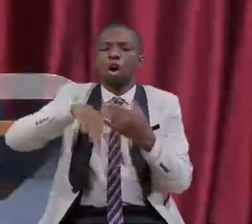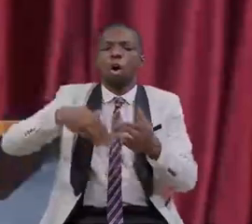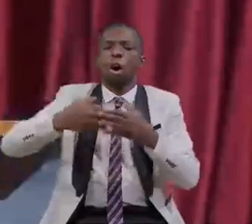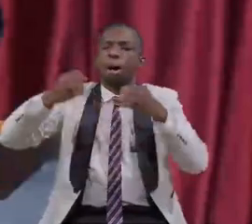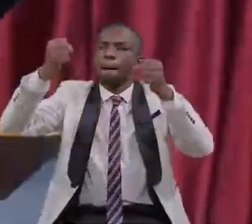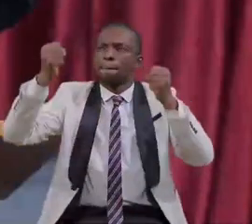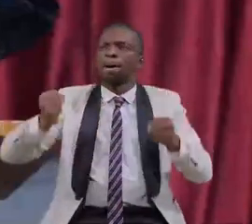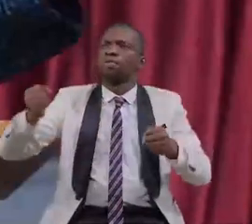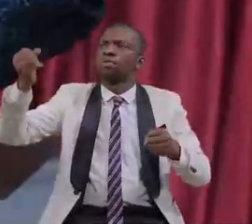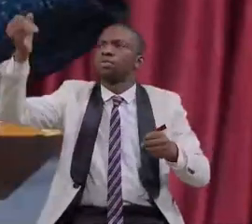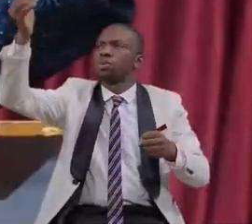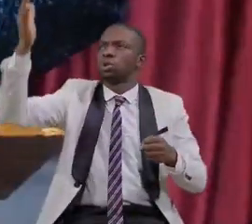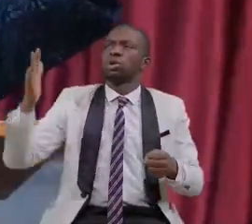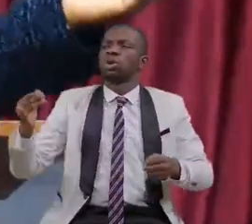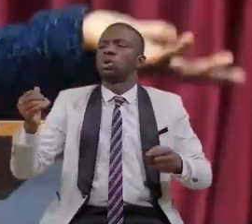puissance éternelle.